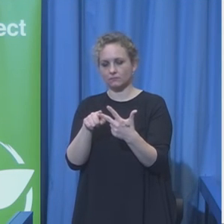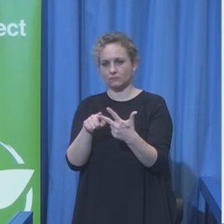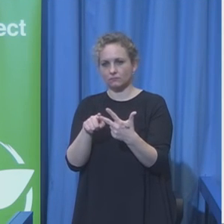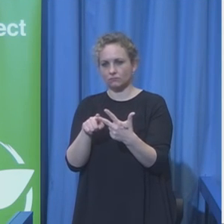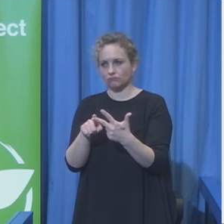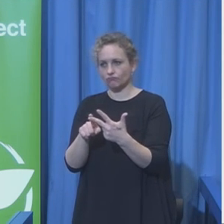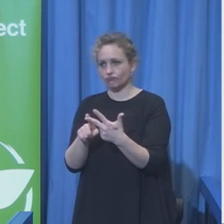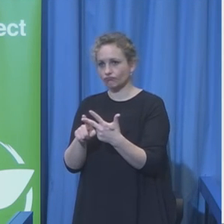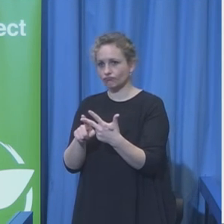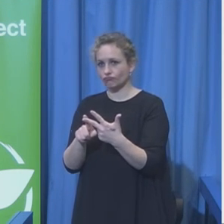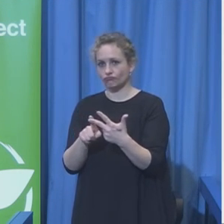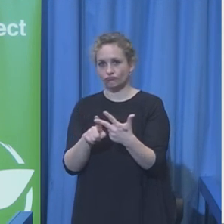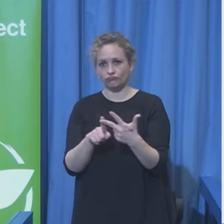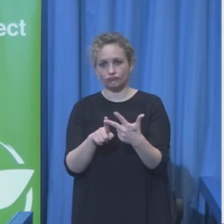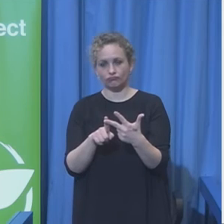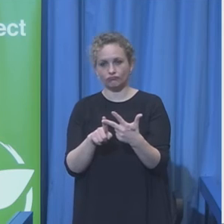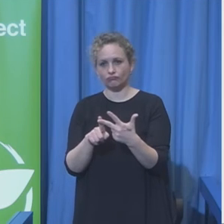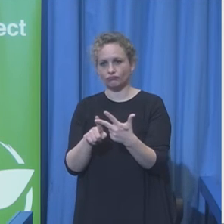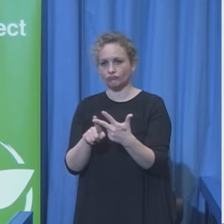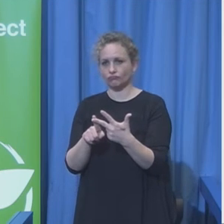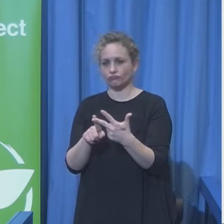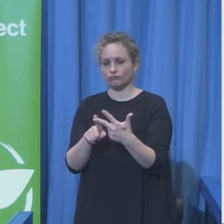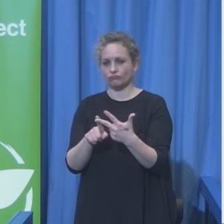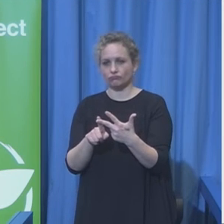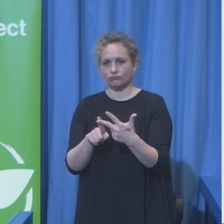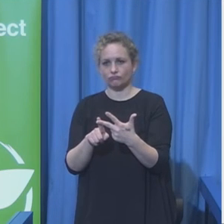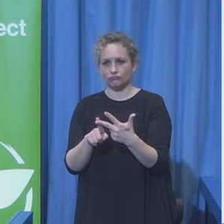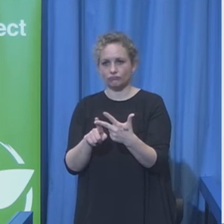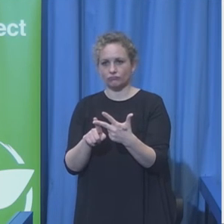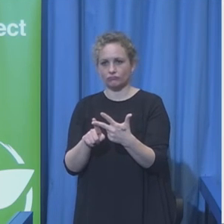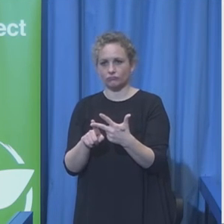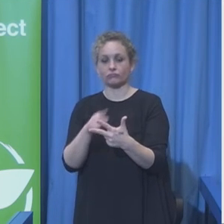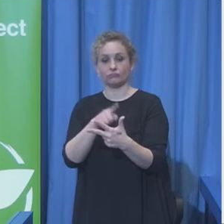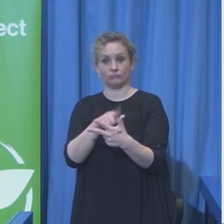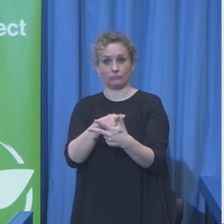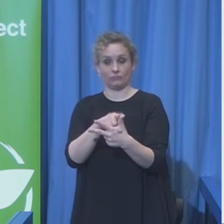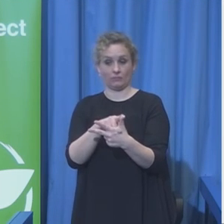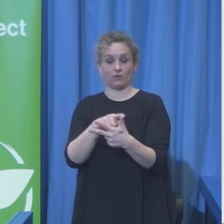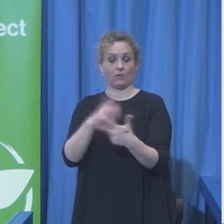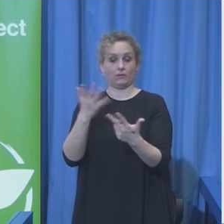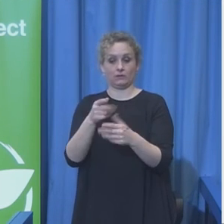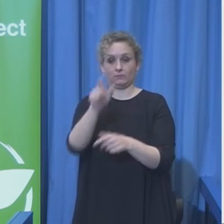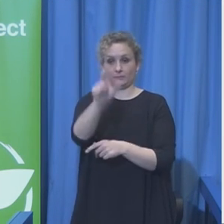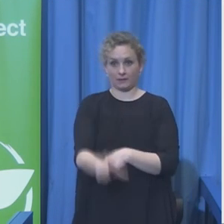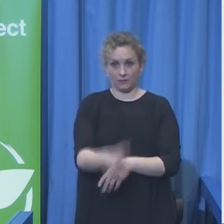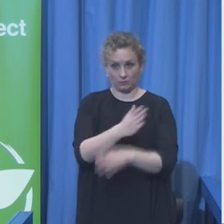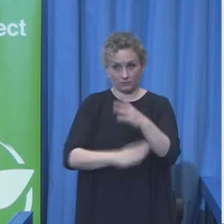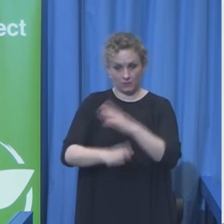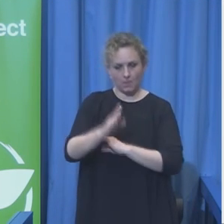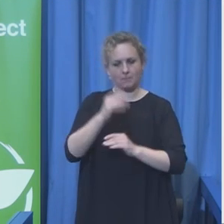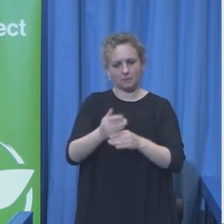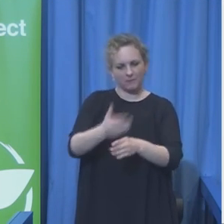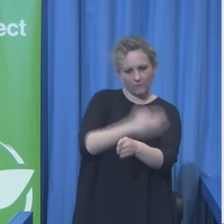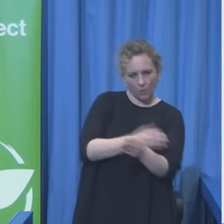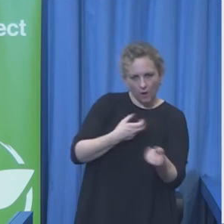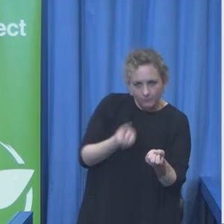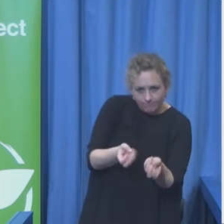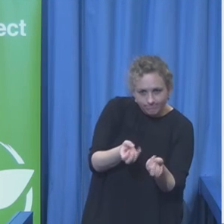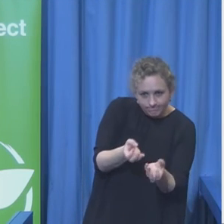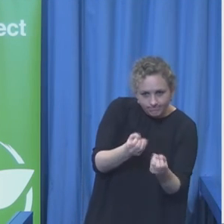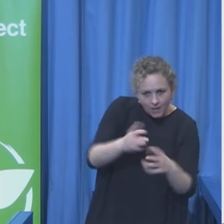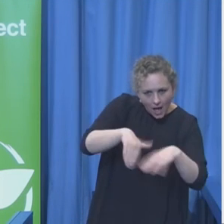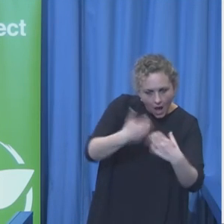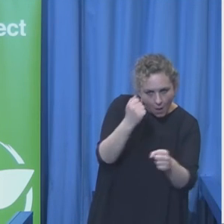to start employment. Niezbędna jest motywacja do wyboru zatrudnienia w miejsce